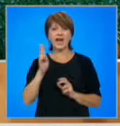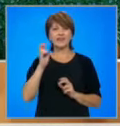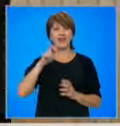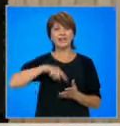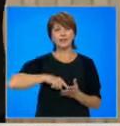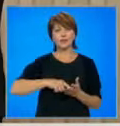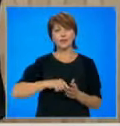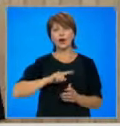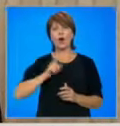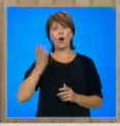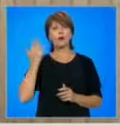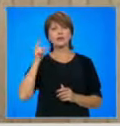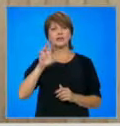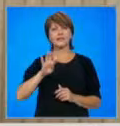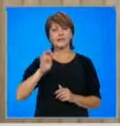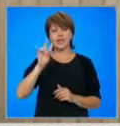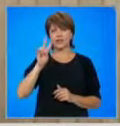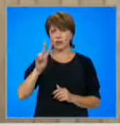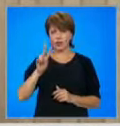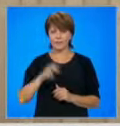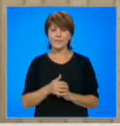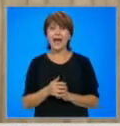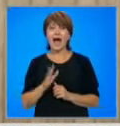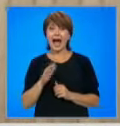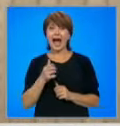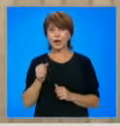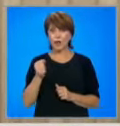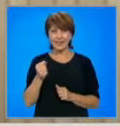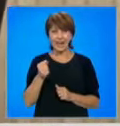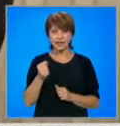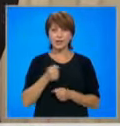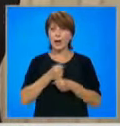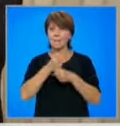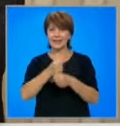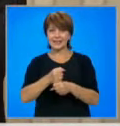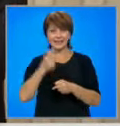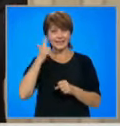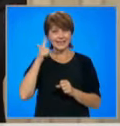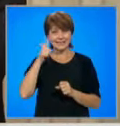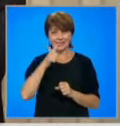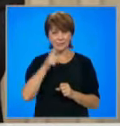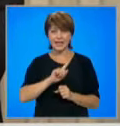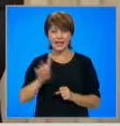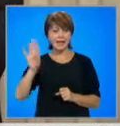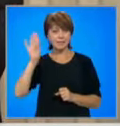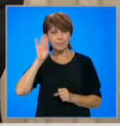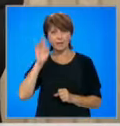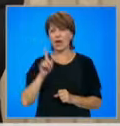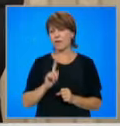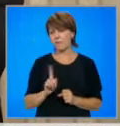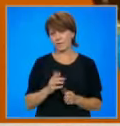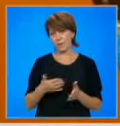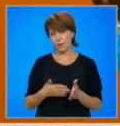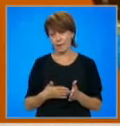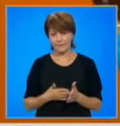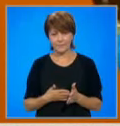има 7 дни. Задържането на мандата повече от 7 дни преди да бъде върнат неизпълнен не е прецедент. Случи се миналата година, припомни доцент